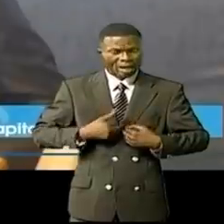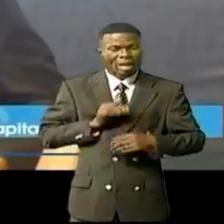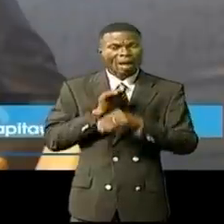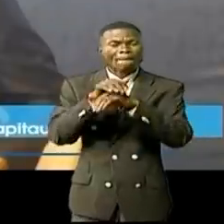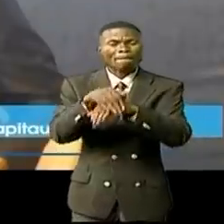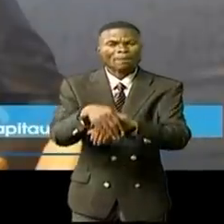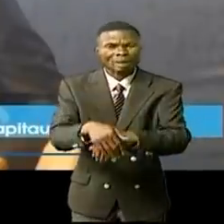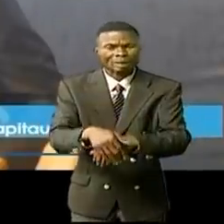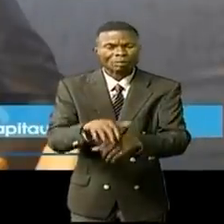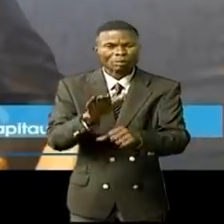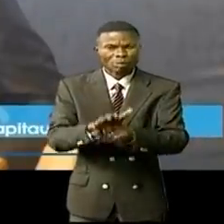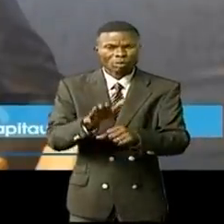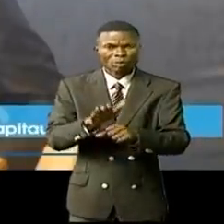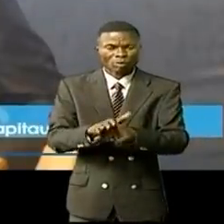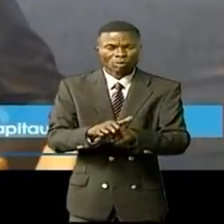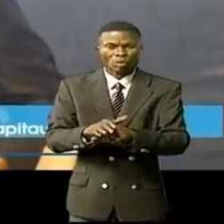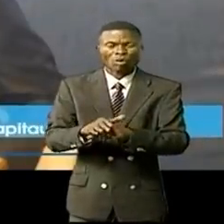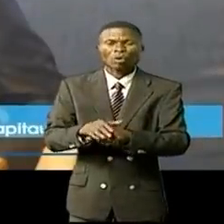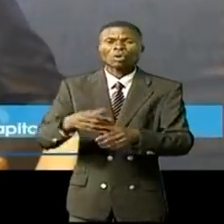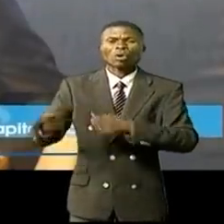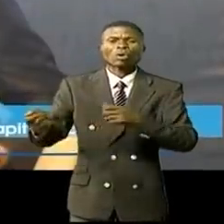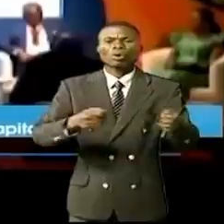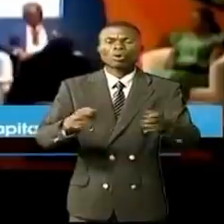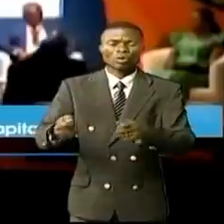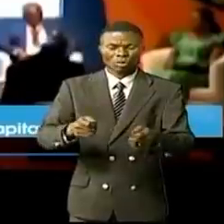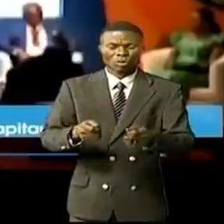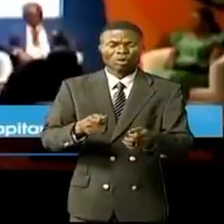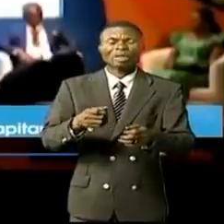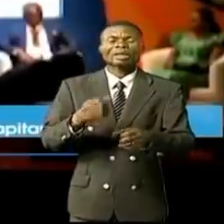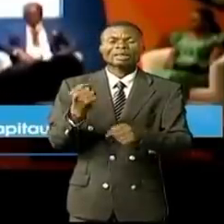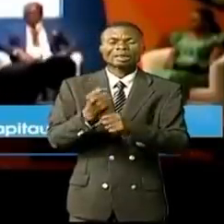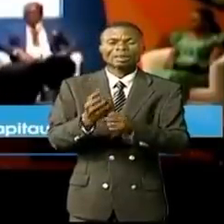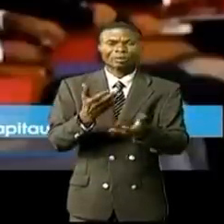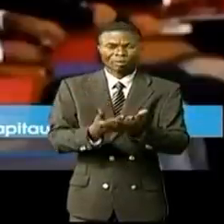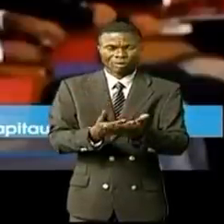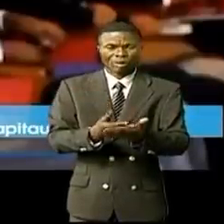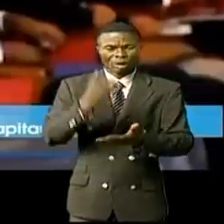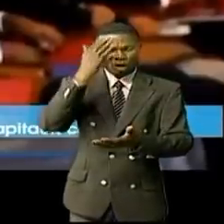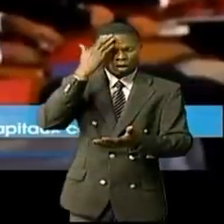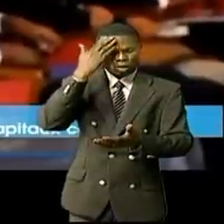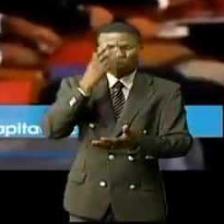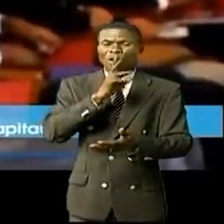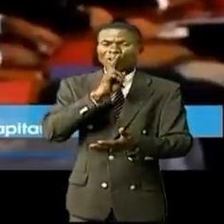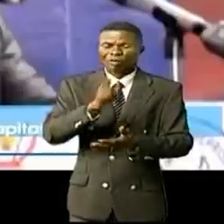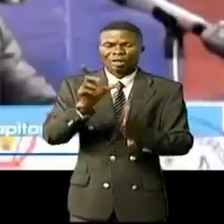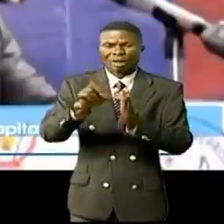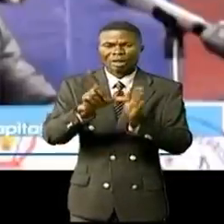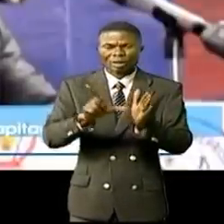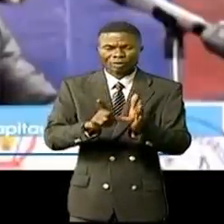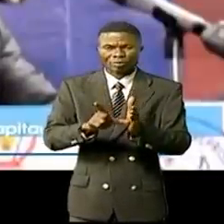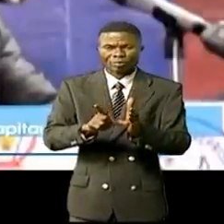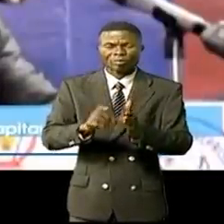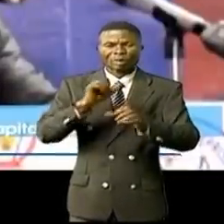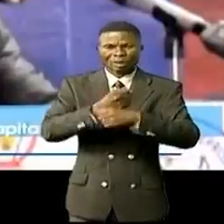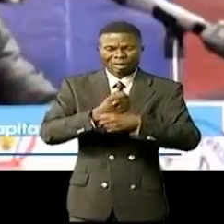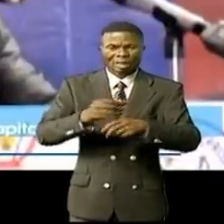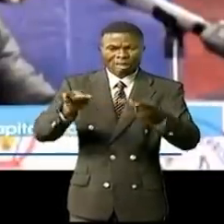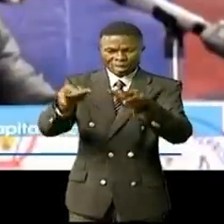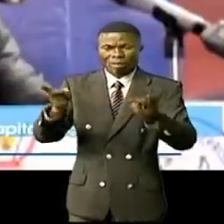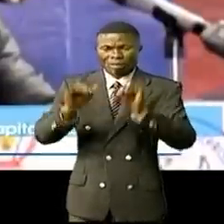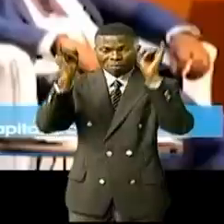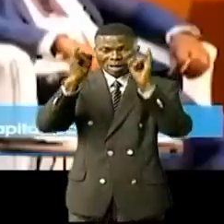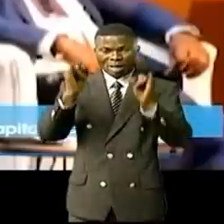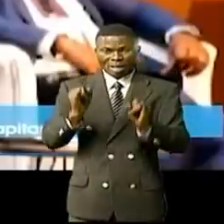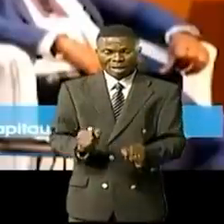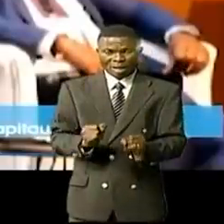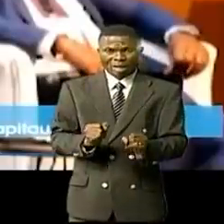participent au marché de sous-traitance. Pour mieux s'approprier de cette loi, l'ARSP a créé un site web